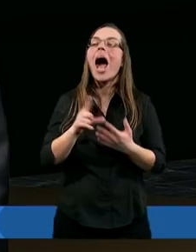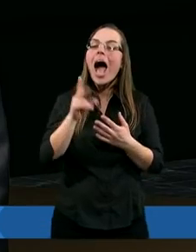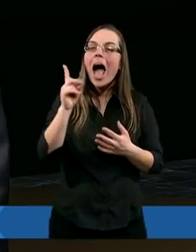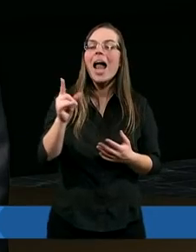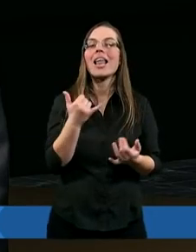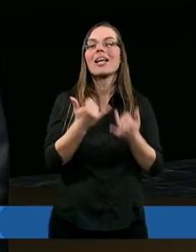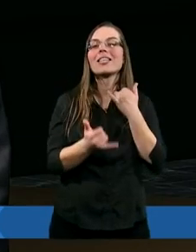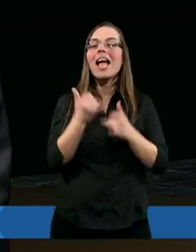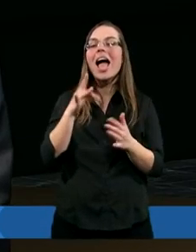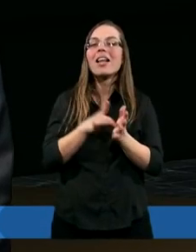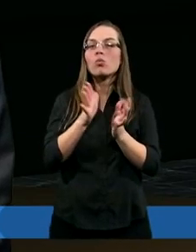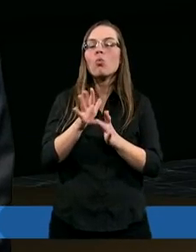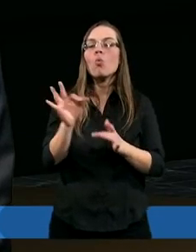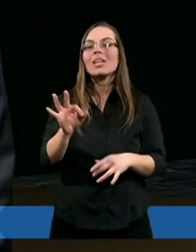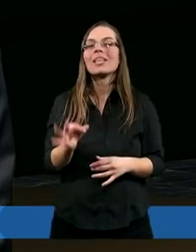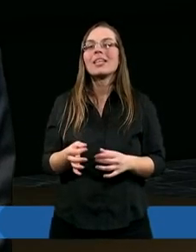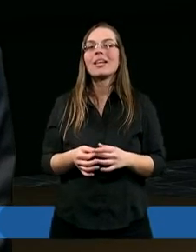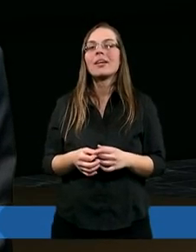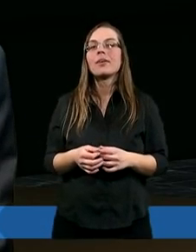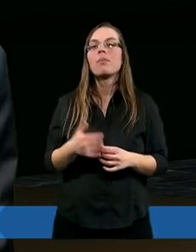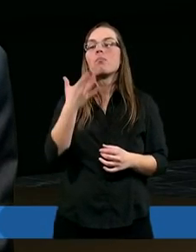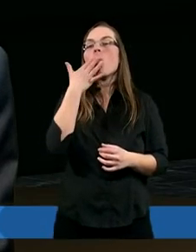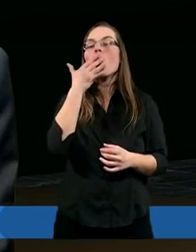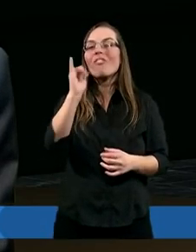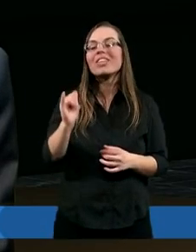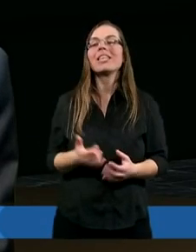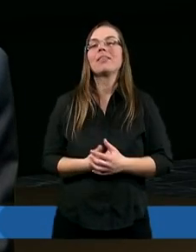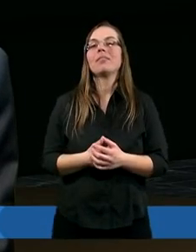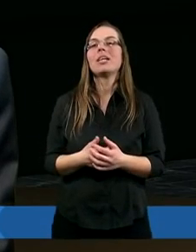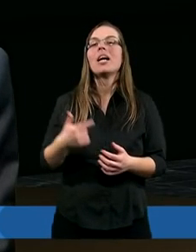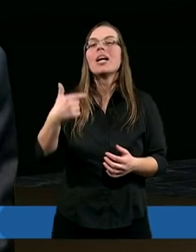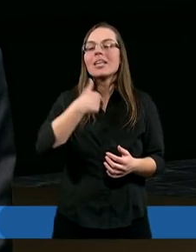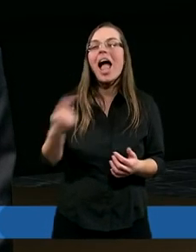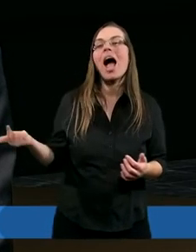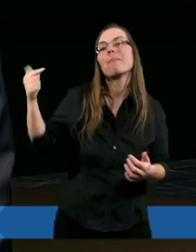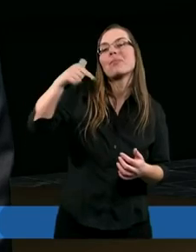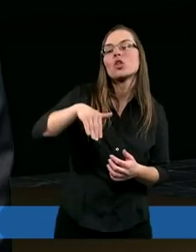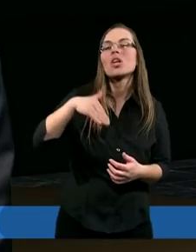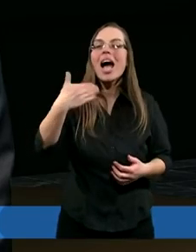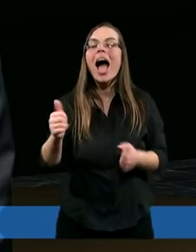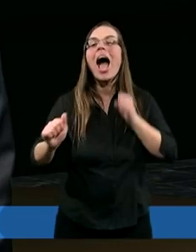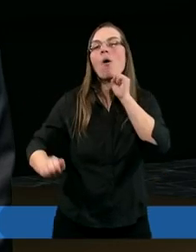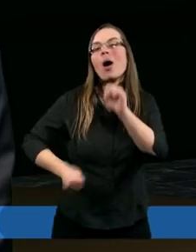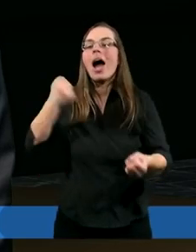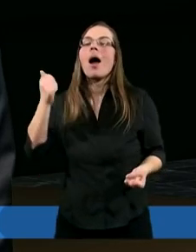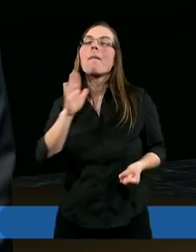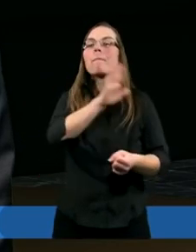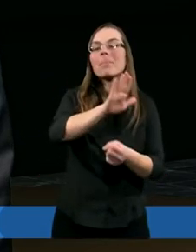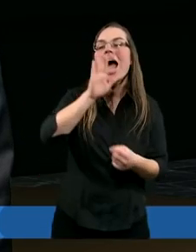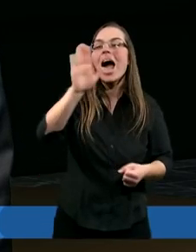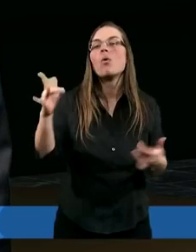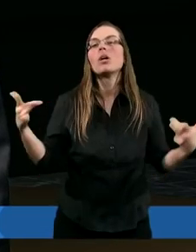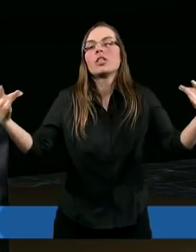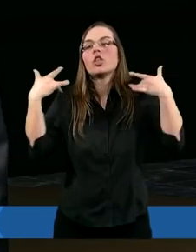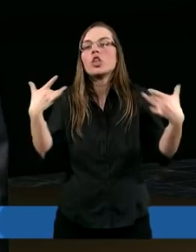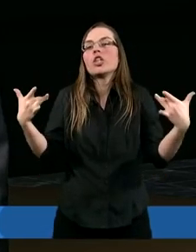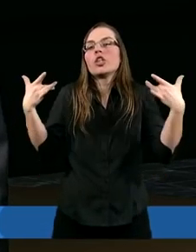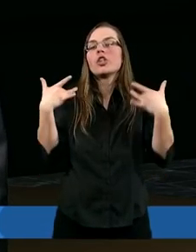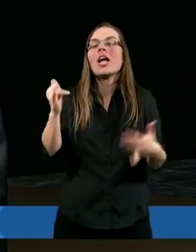ale Jezus mówi ja przyszedłem, aby miały